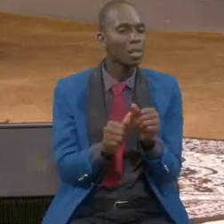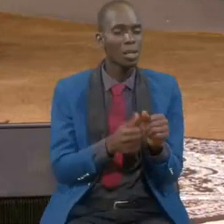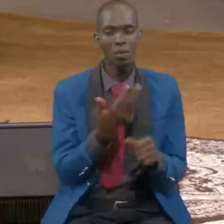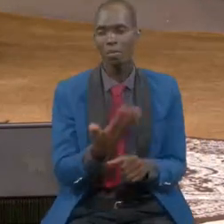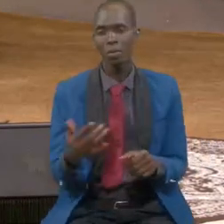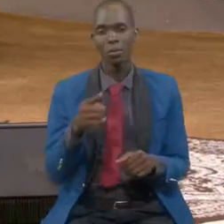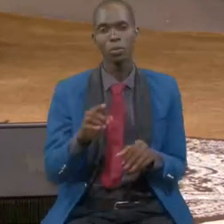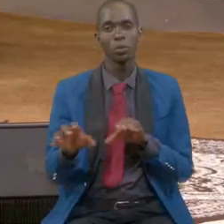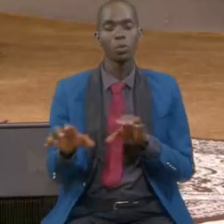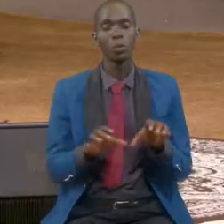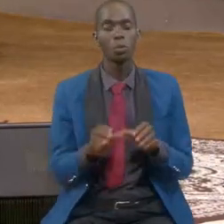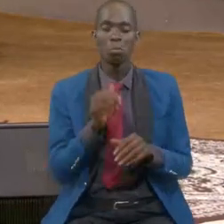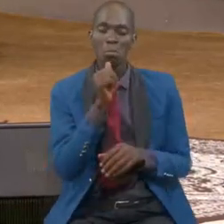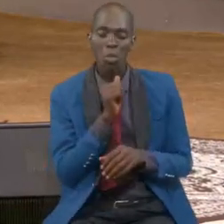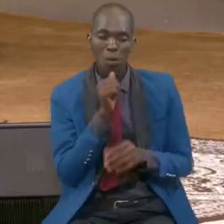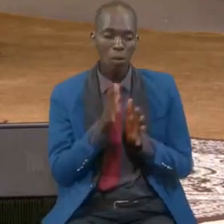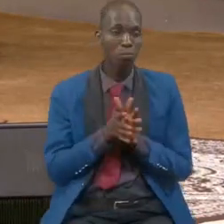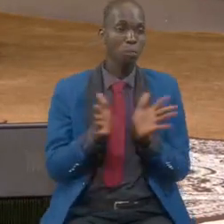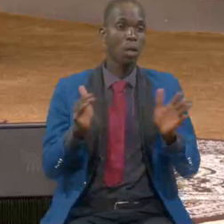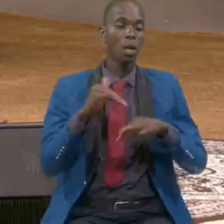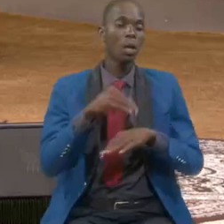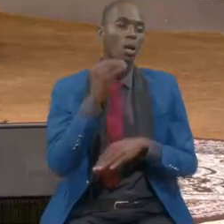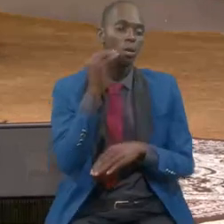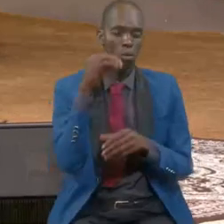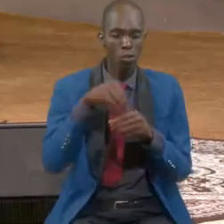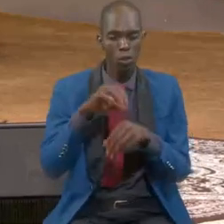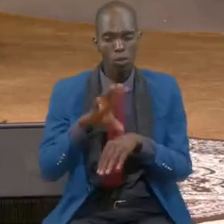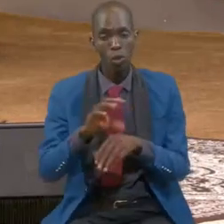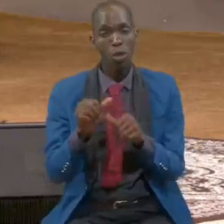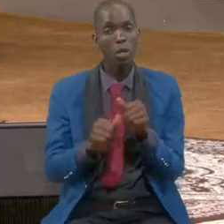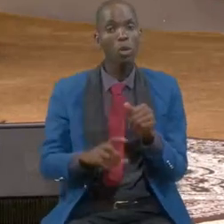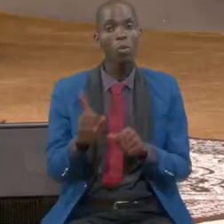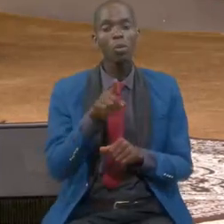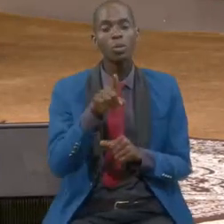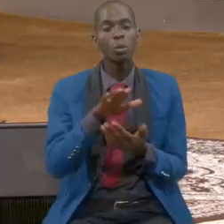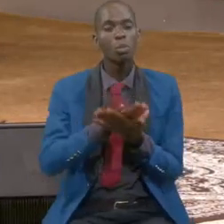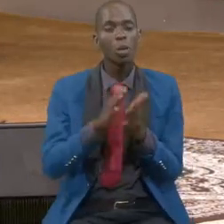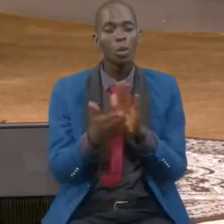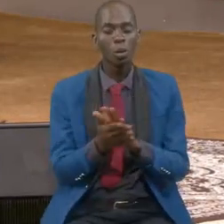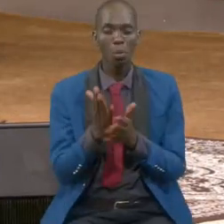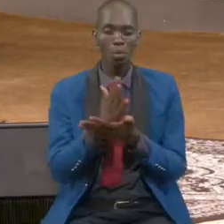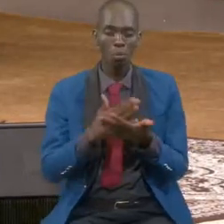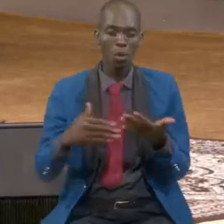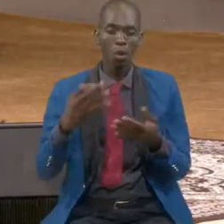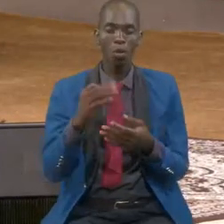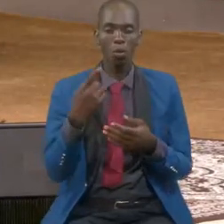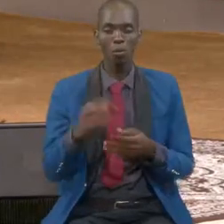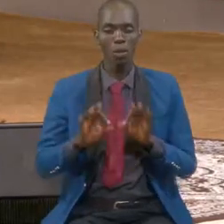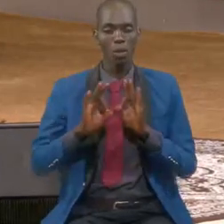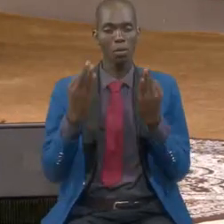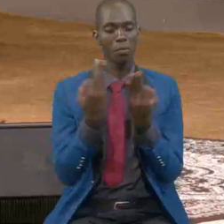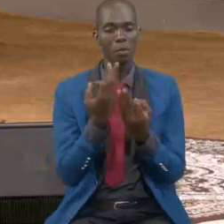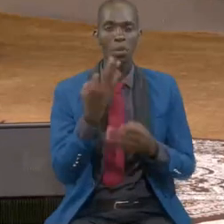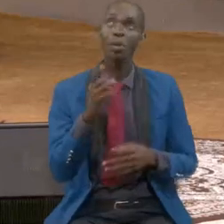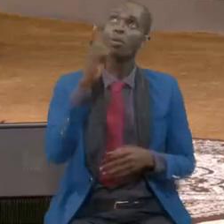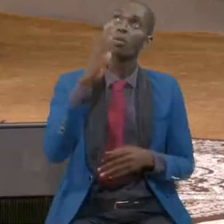vous contrôle dans tout ce que vous faites en privé ou en public, à la maison, à l'église. Alors vous faites partie de la famille